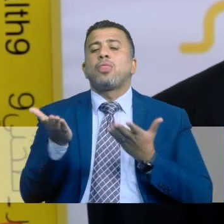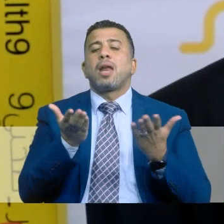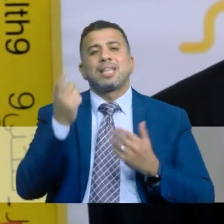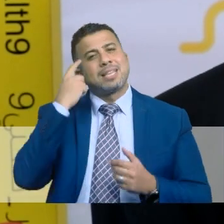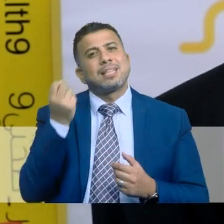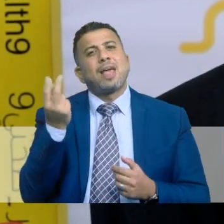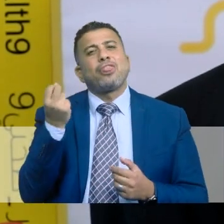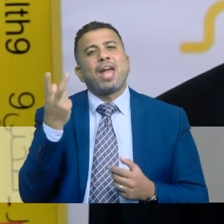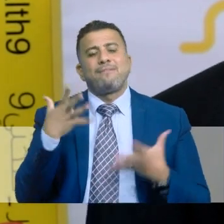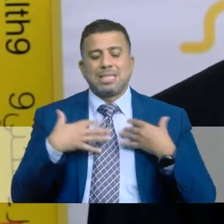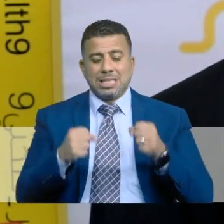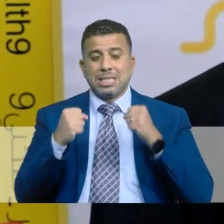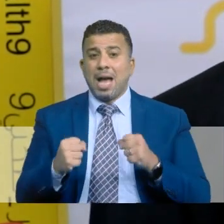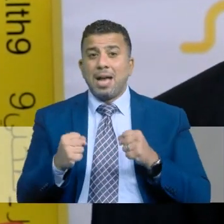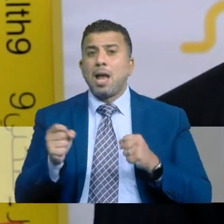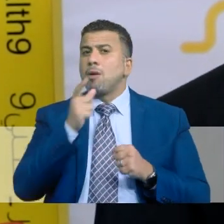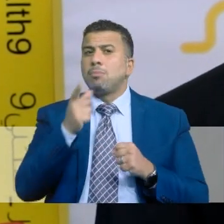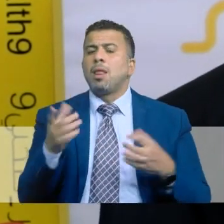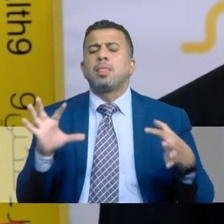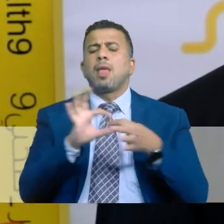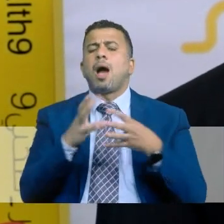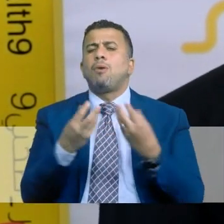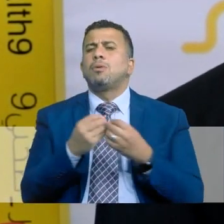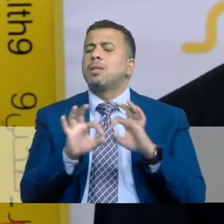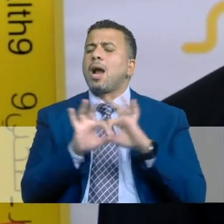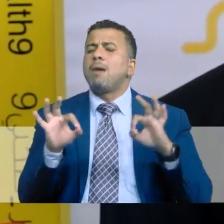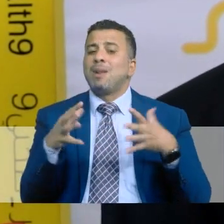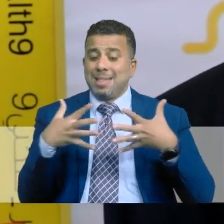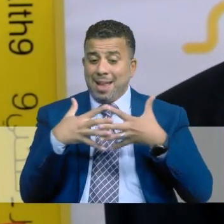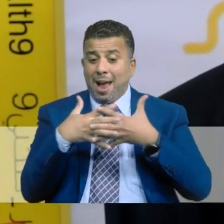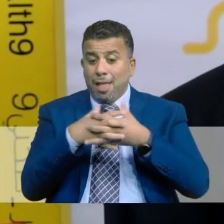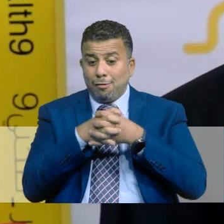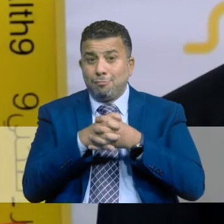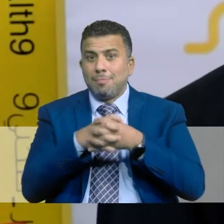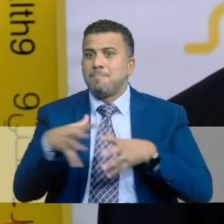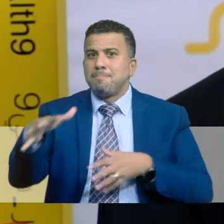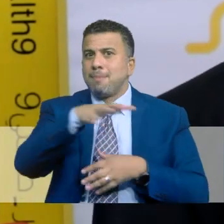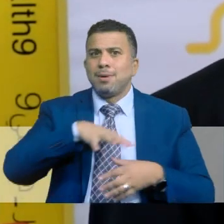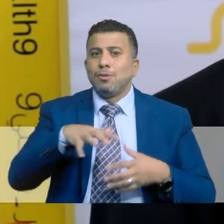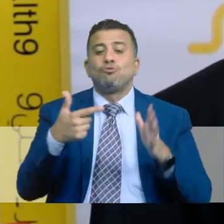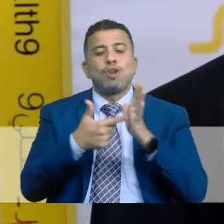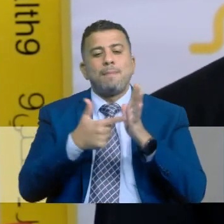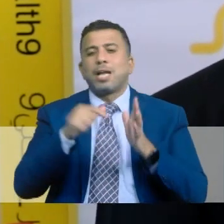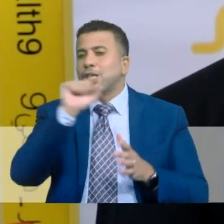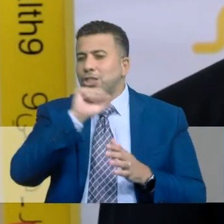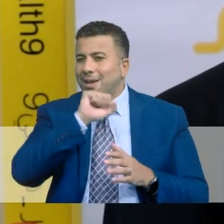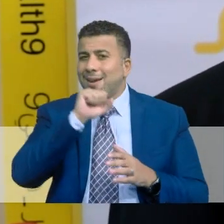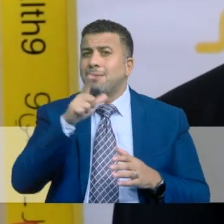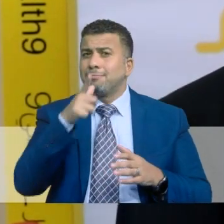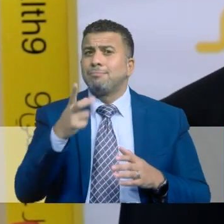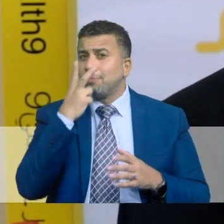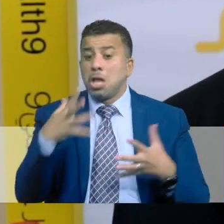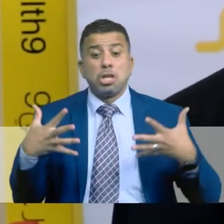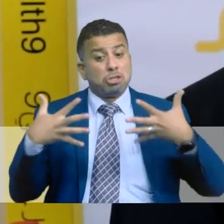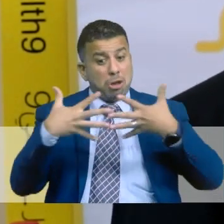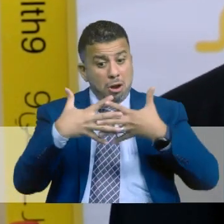الصحي، وهذا يعكس يعني مدى التعاون والتكامل والتكاتف بين هذه الجهات كلها وجامعة الشارقة، فنشوف ان في